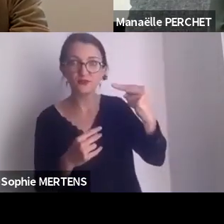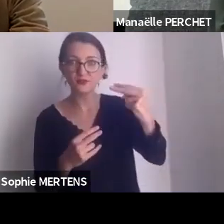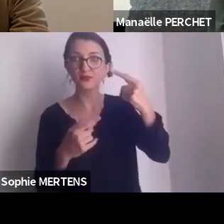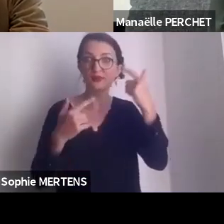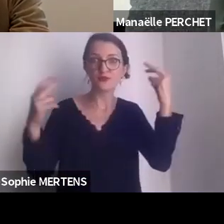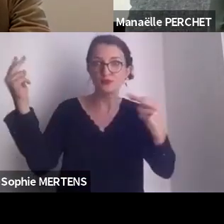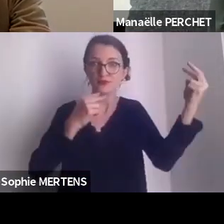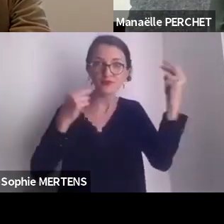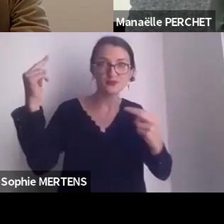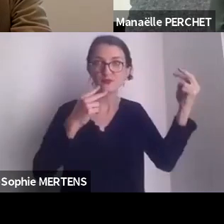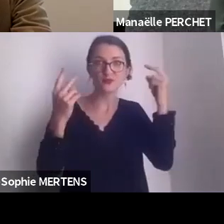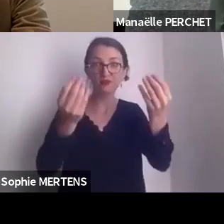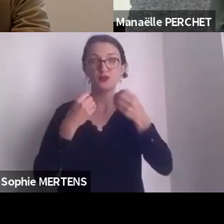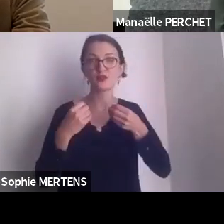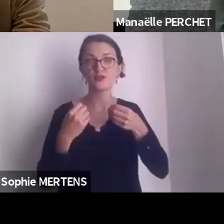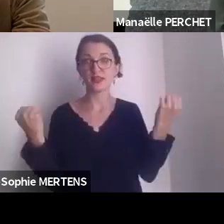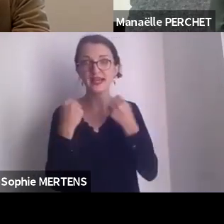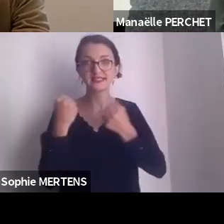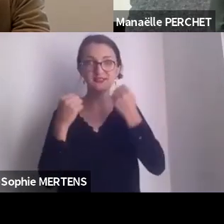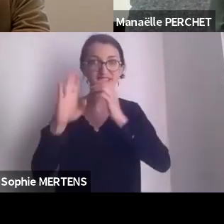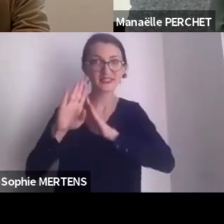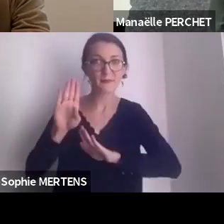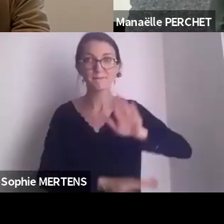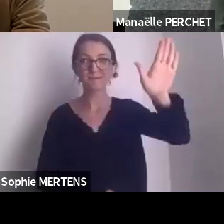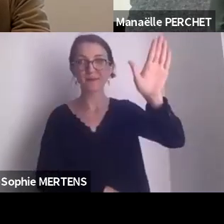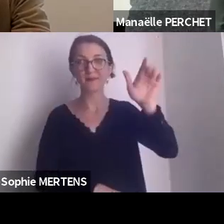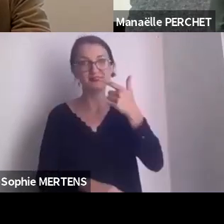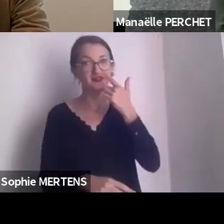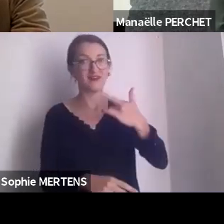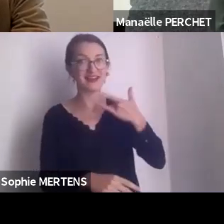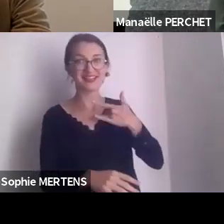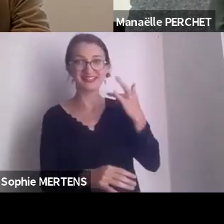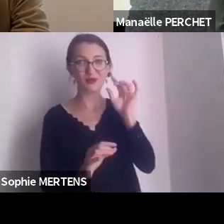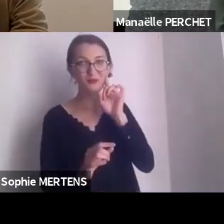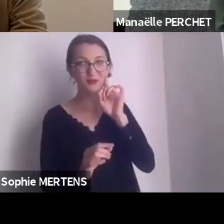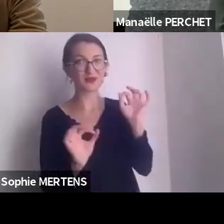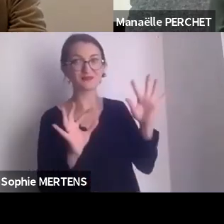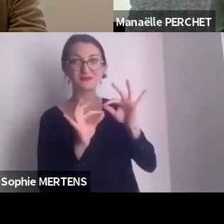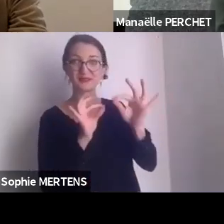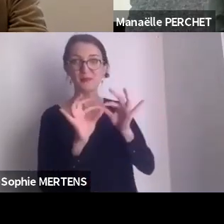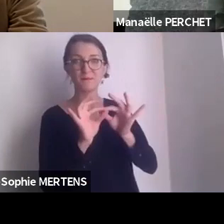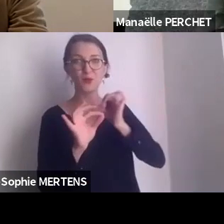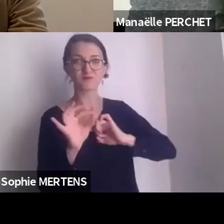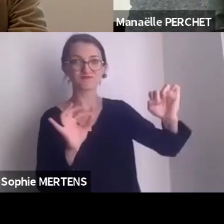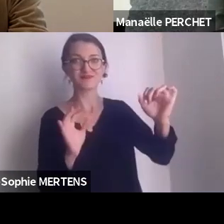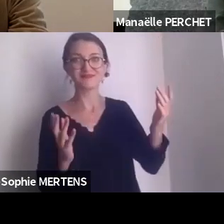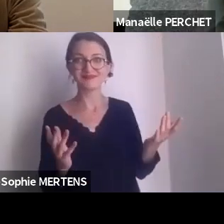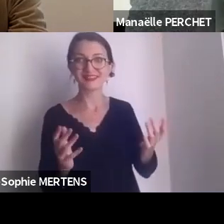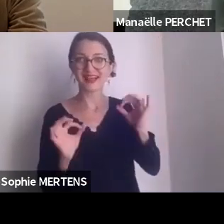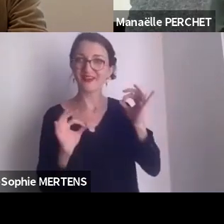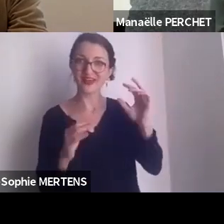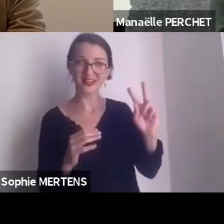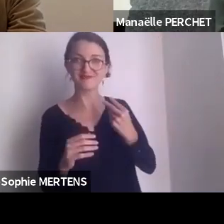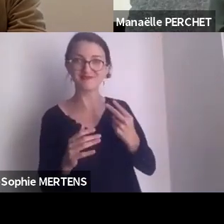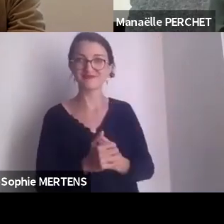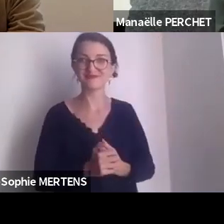faire repartir l'activité. Je trouve que c'est une boucle rapide qui est très intéressante en fait à observer. Oui, ce qui a été compliqué